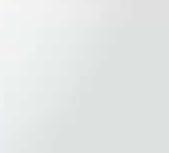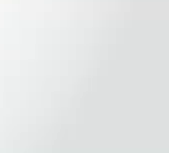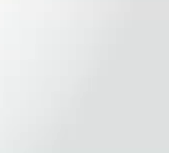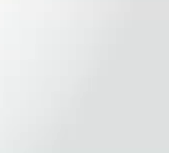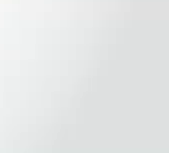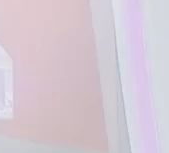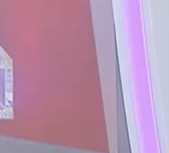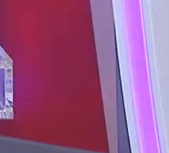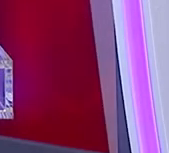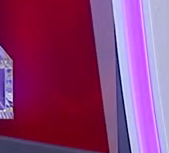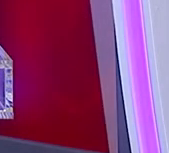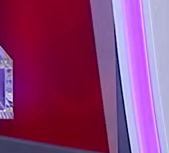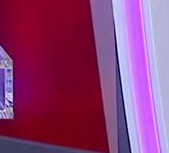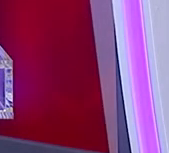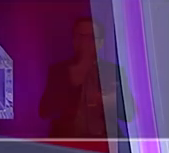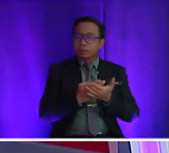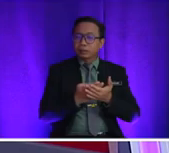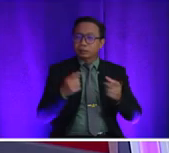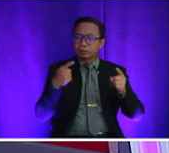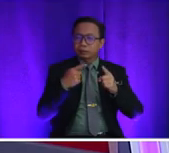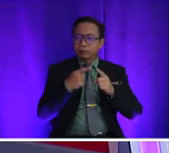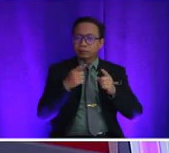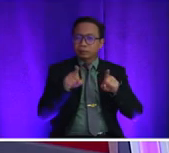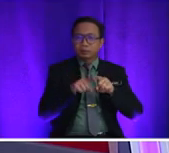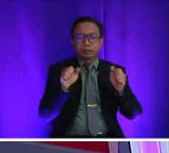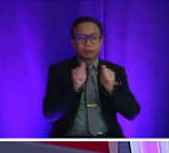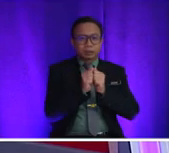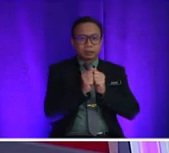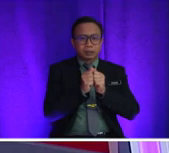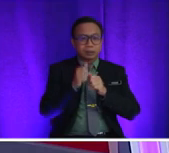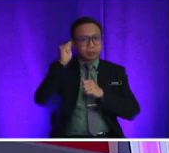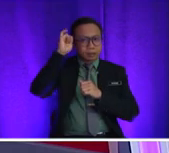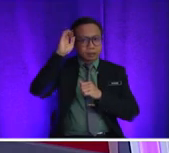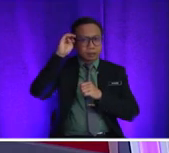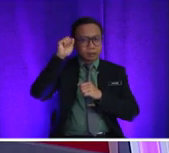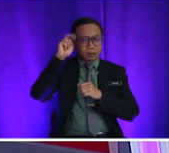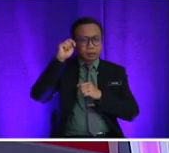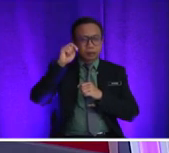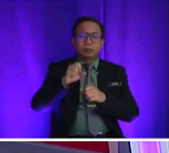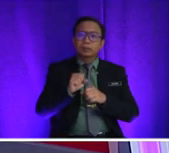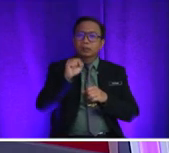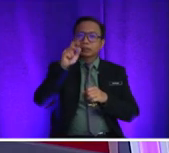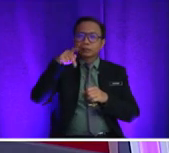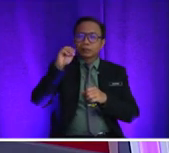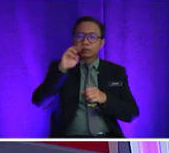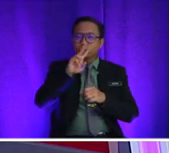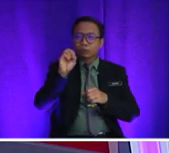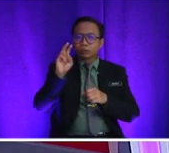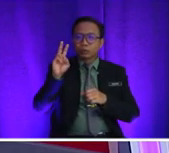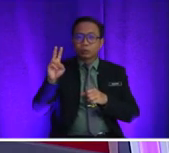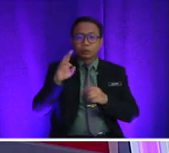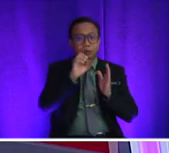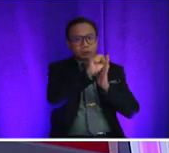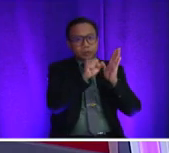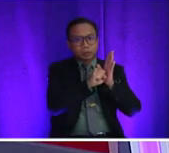KPN Baiklah kembali bersama saya dalam sukses SPM 2022 untuk mata pelajaran pada hari ini